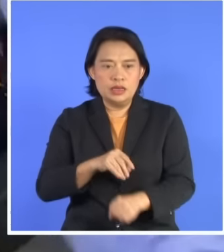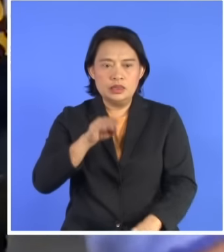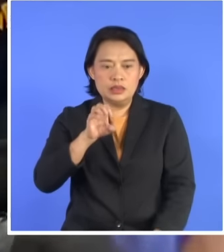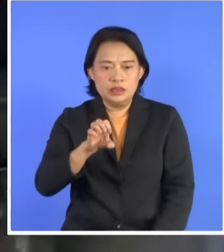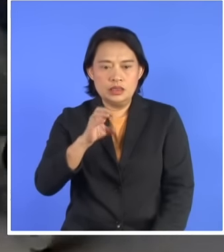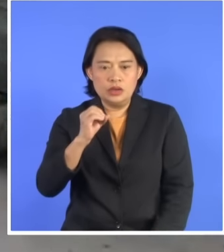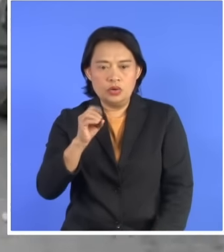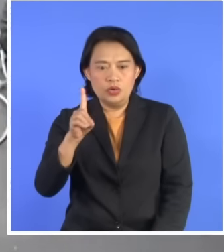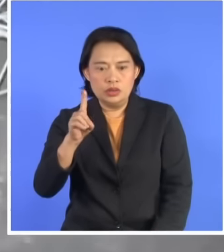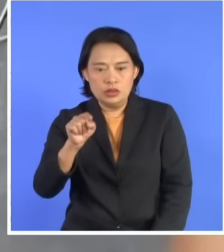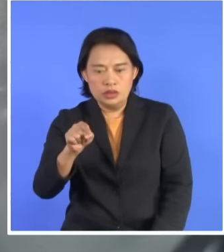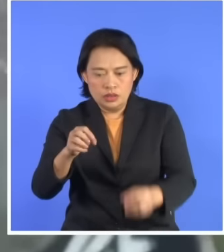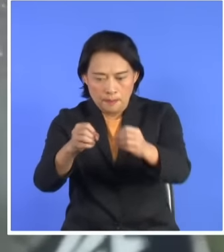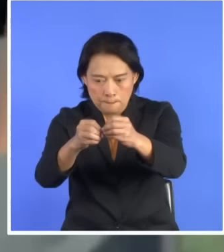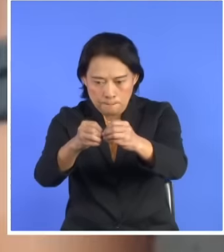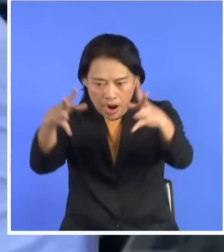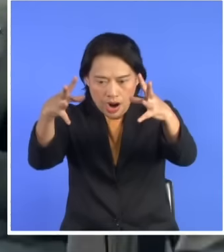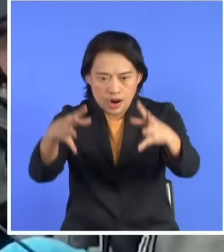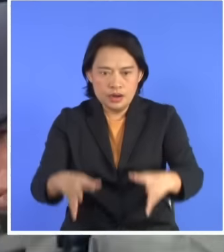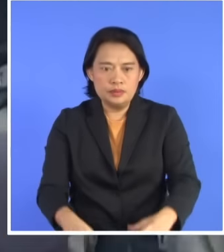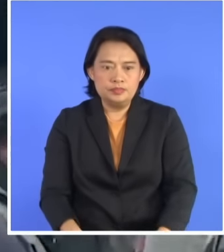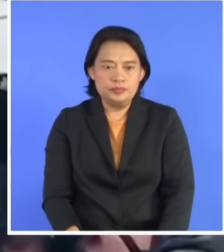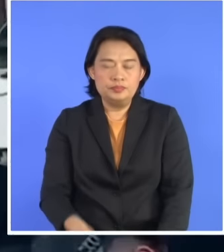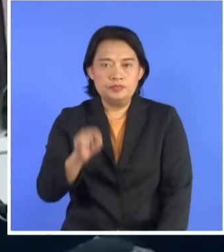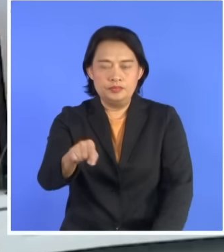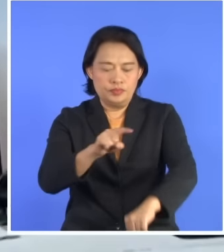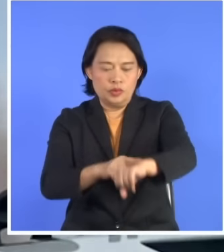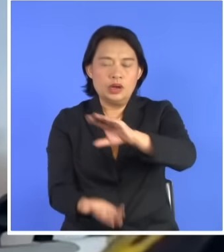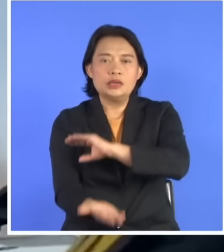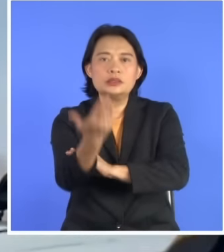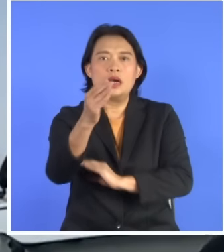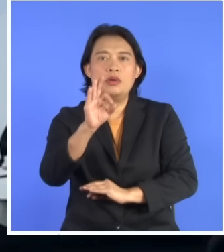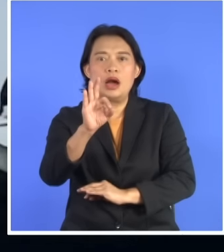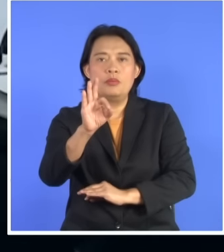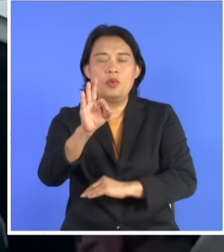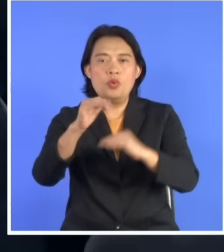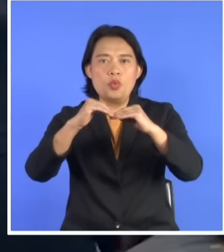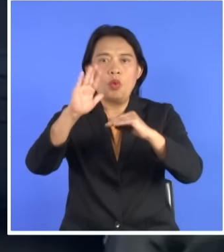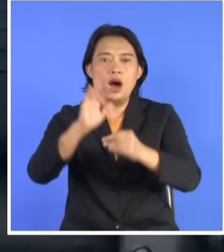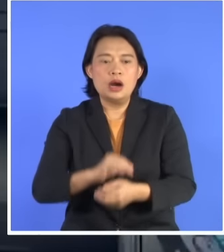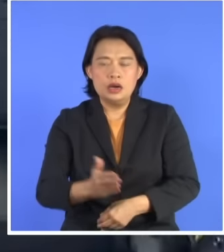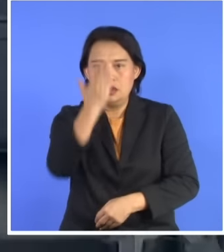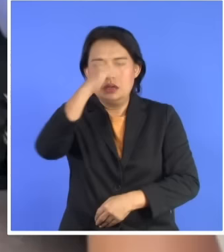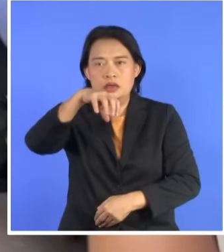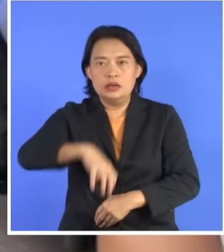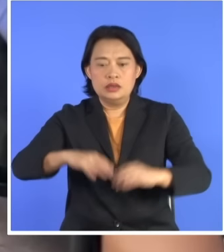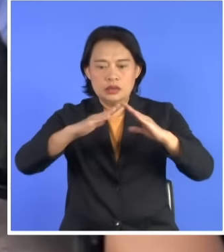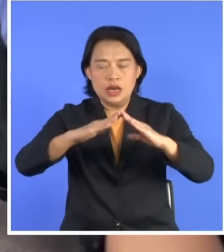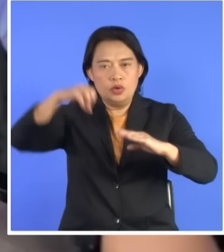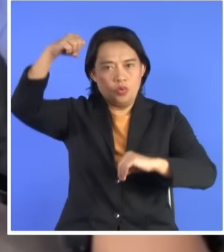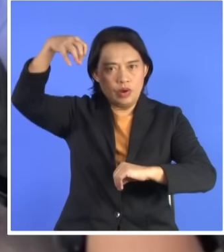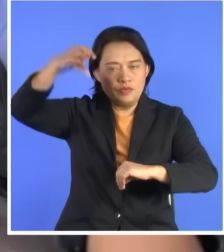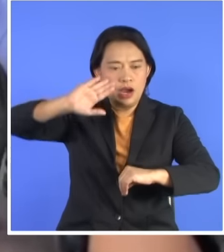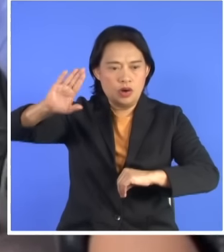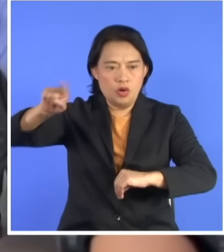นี้เสียงดังนี่ตู้มเลยเหตุการณ์นี้เกิดขึ้นตอน 99:00นเศษๆของเมื่อวานนี้ที่บริเวณหน้าโรงไฟฟ้าชีวมวลเทภา